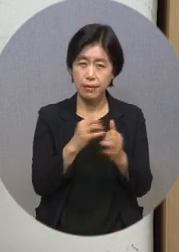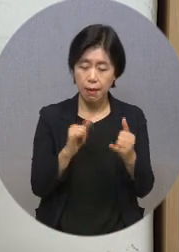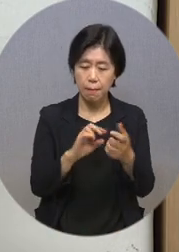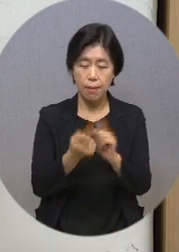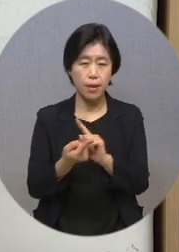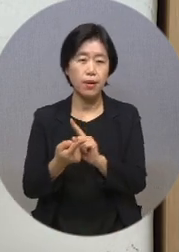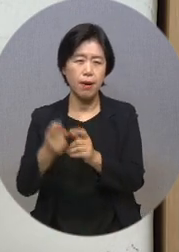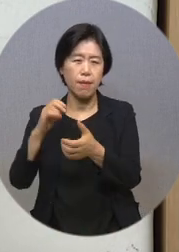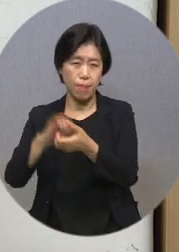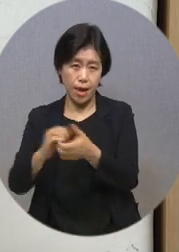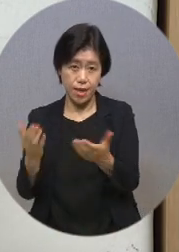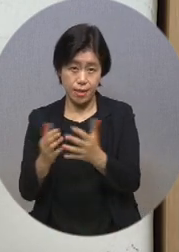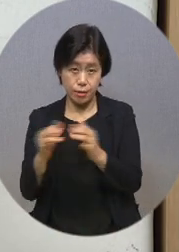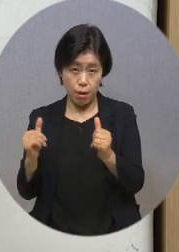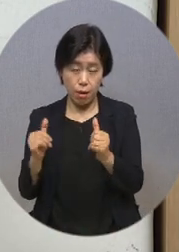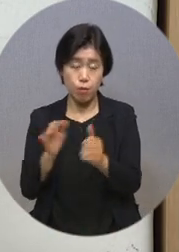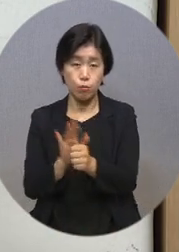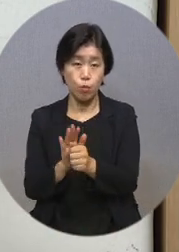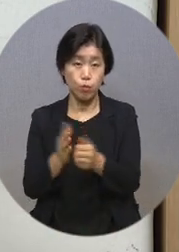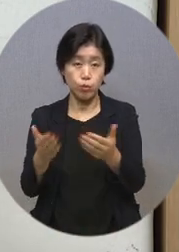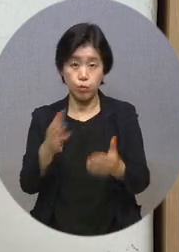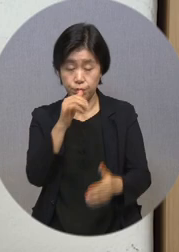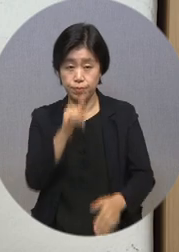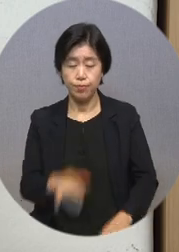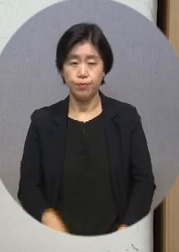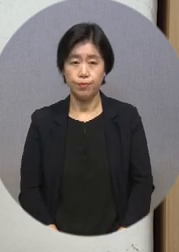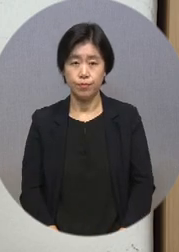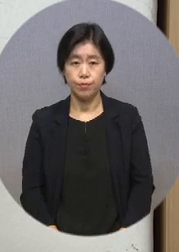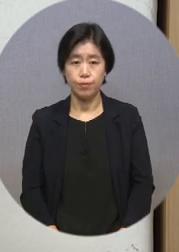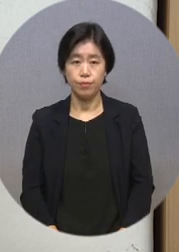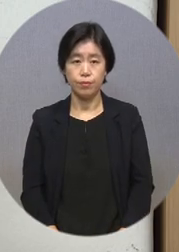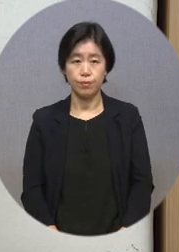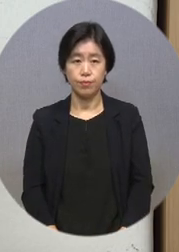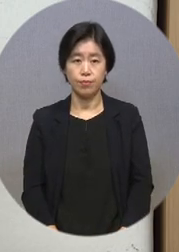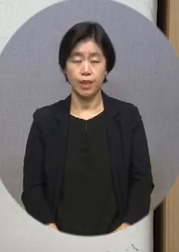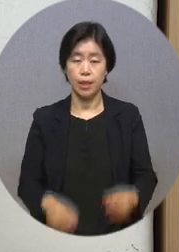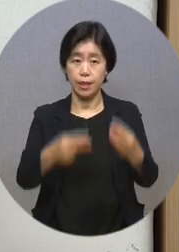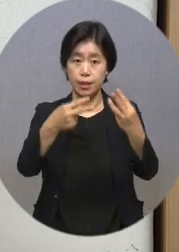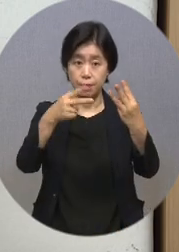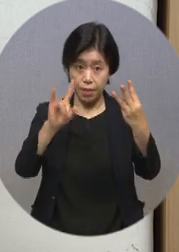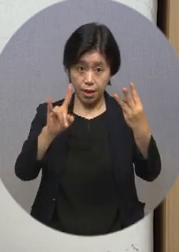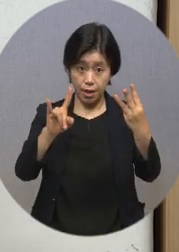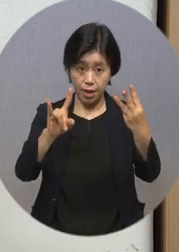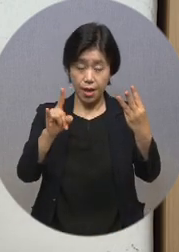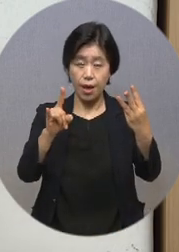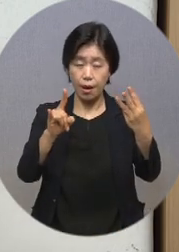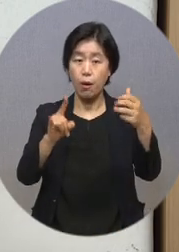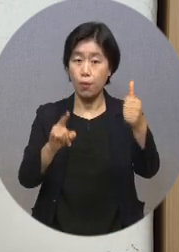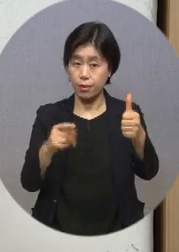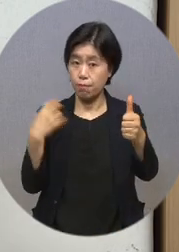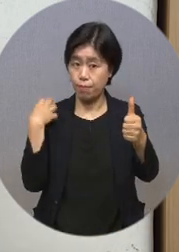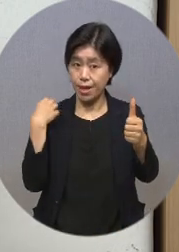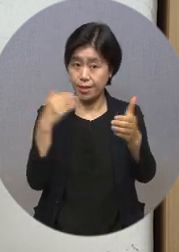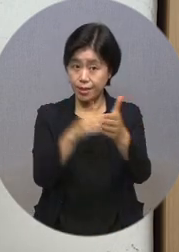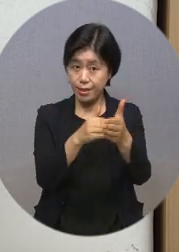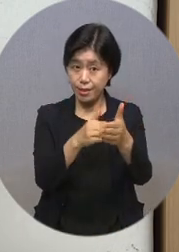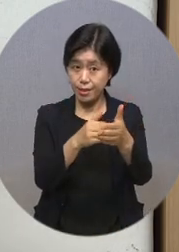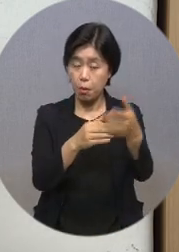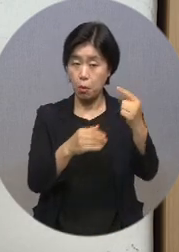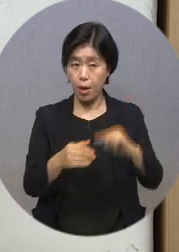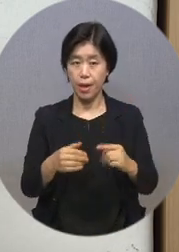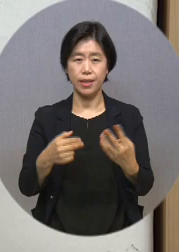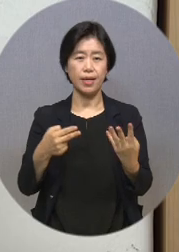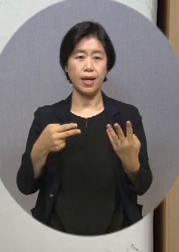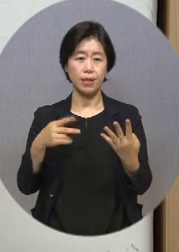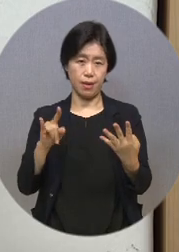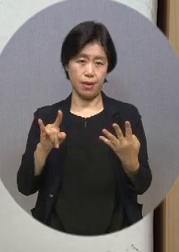직원들에게도 많은 도움을 주셨는데, 이제 4대 회장으로 지난 3월에 또 이렇게 당선이 되셨단 말이죠.